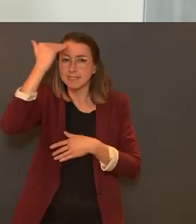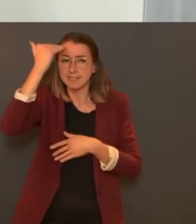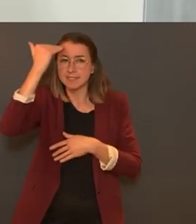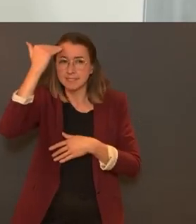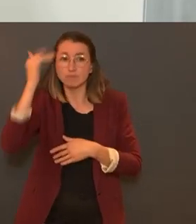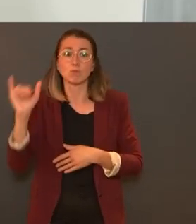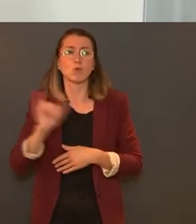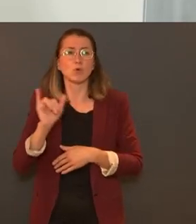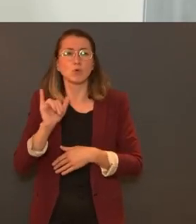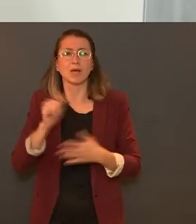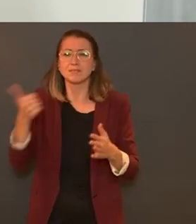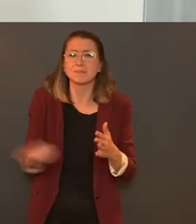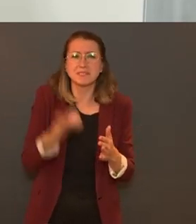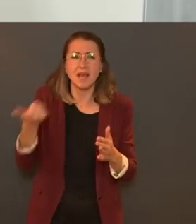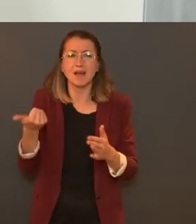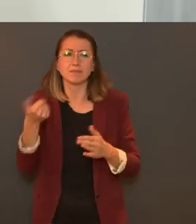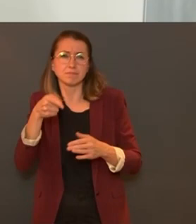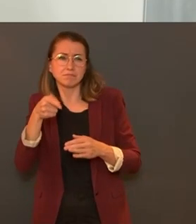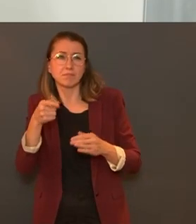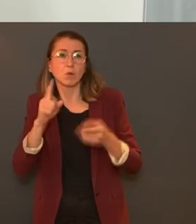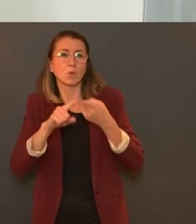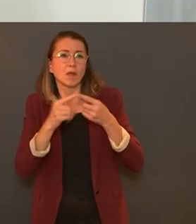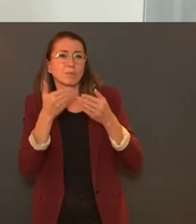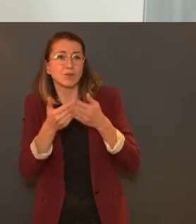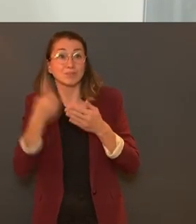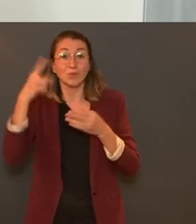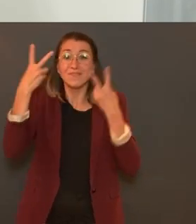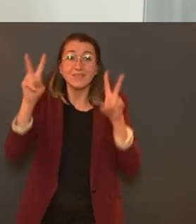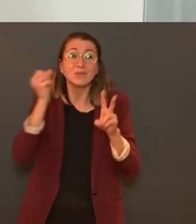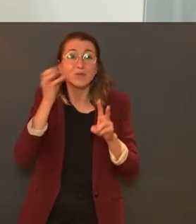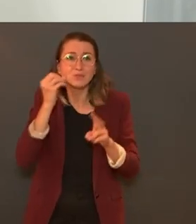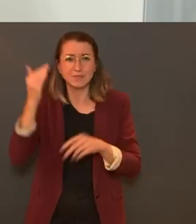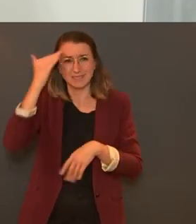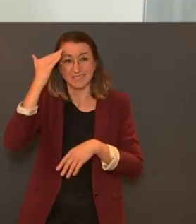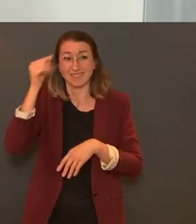peut avoir dans sa vie parce que nous sommes tous fondamentalement humains.